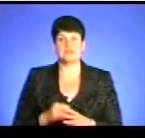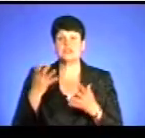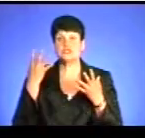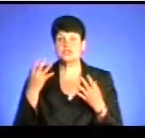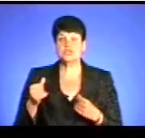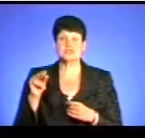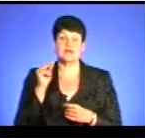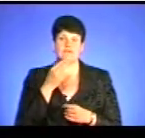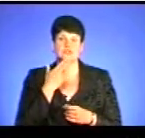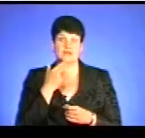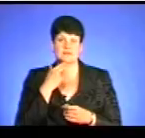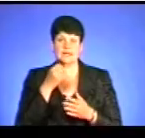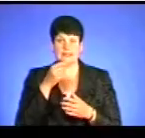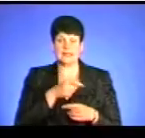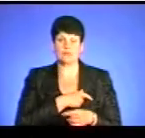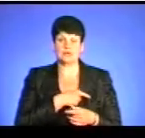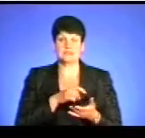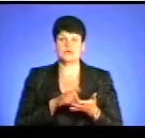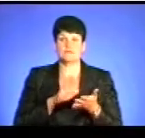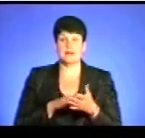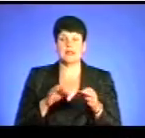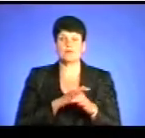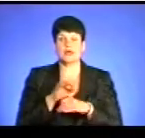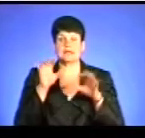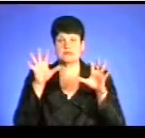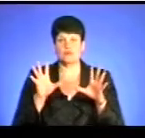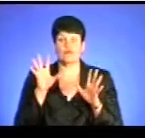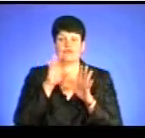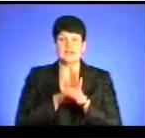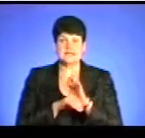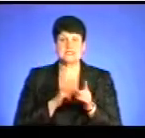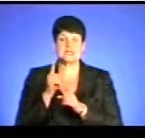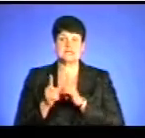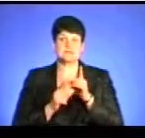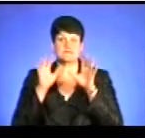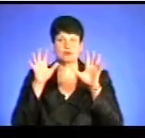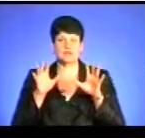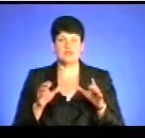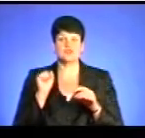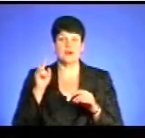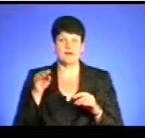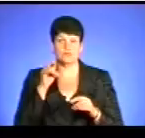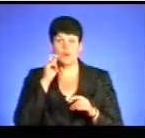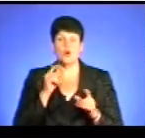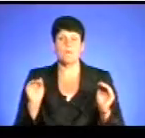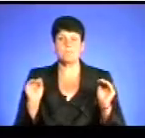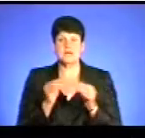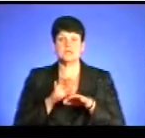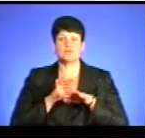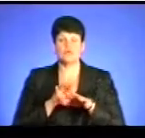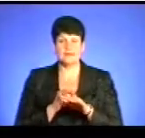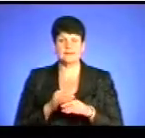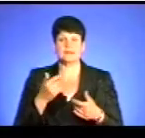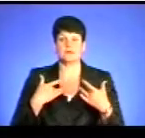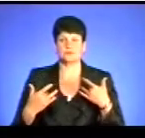червні депутати зареєстрували проєкт закону про внесення змін до деяких законодавчих актів України щодо обмеження проведення гастрольних заходів